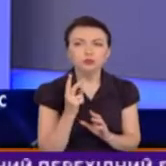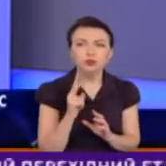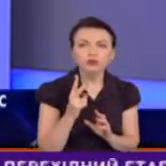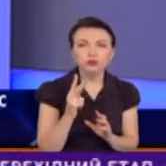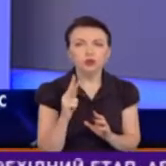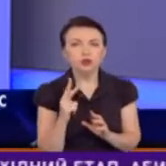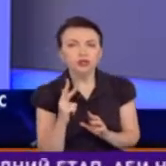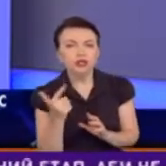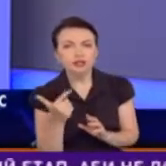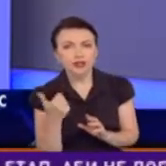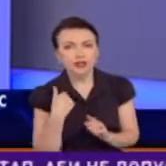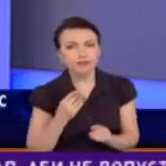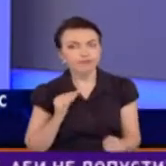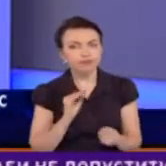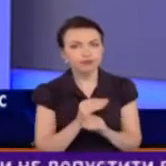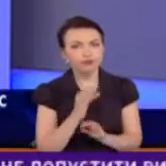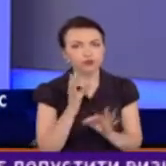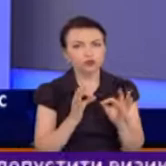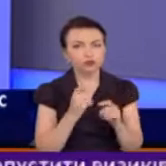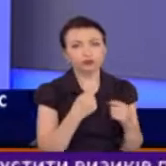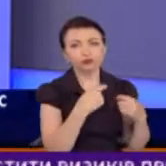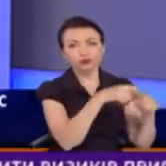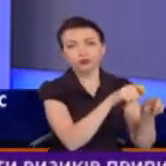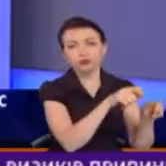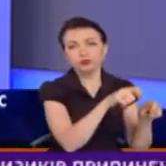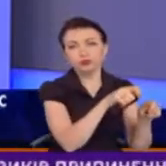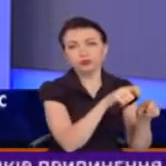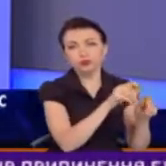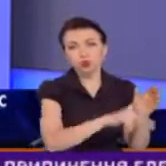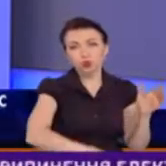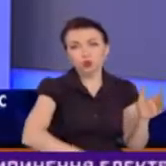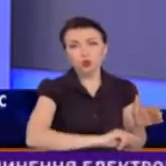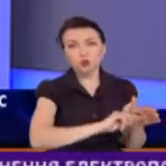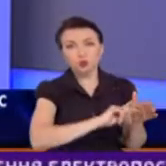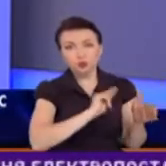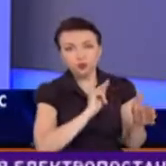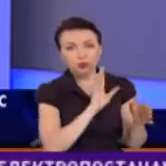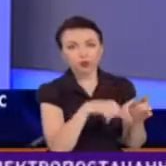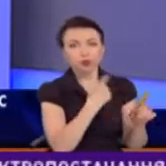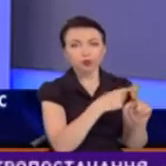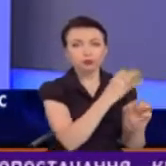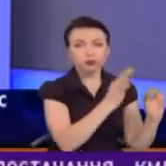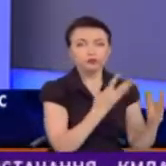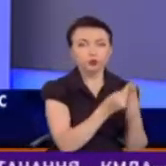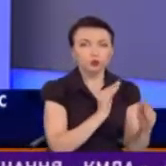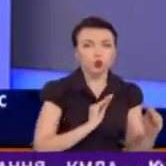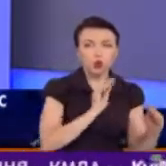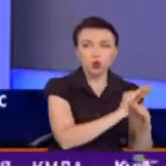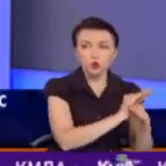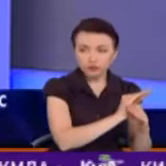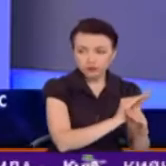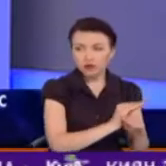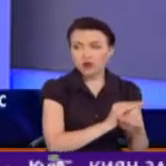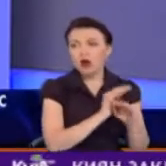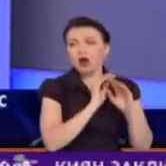гривні продавати. Я додаю свій прибуток, продаю постачальникам. Постачальники додають свій прибуток, передача